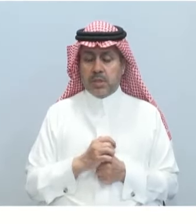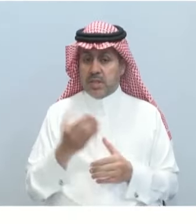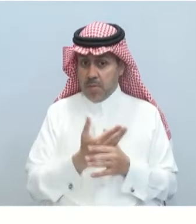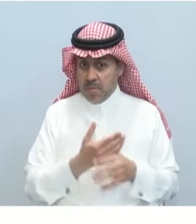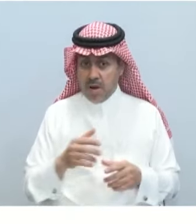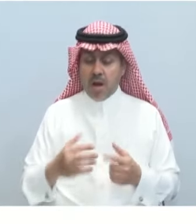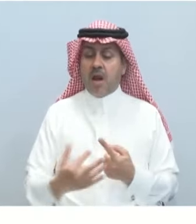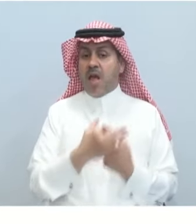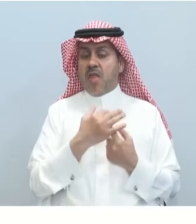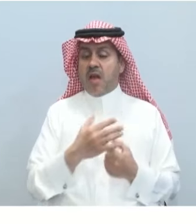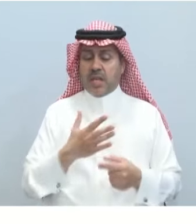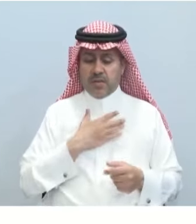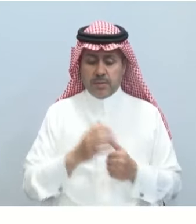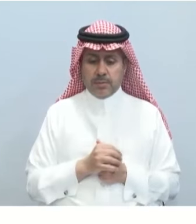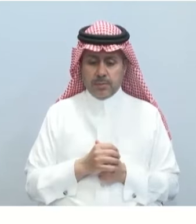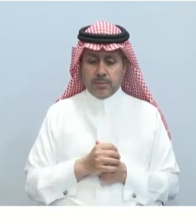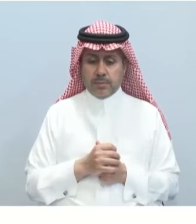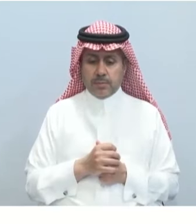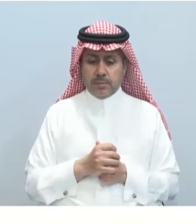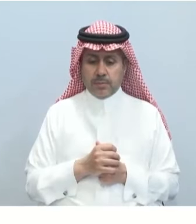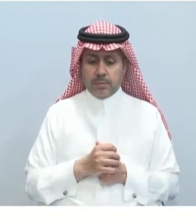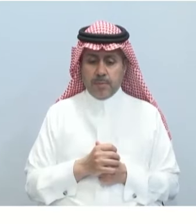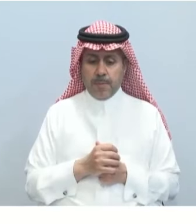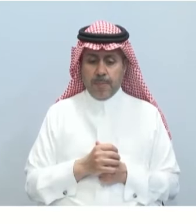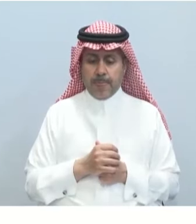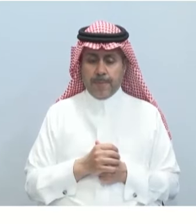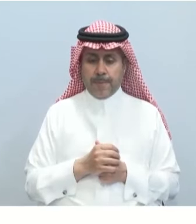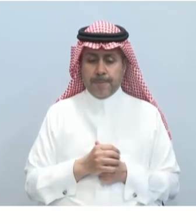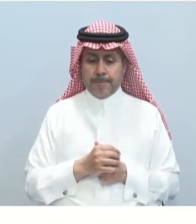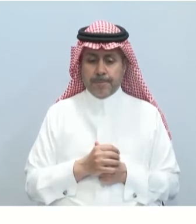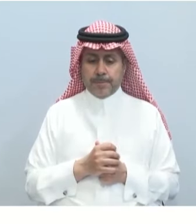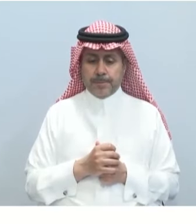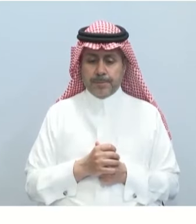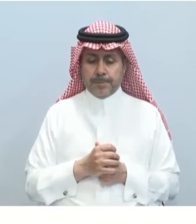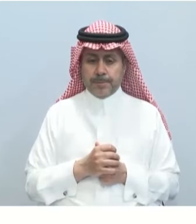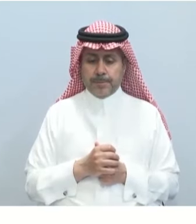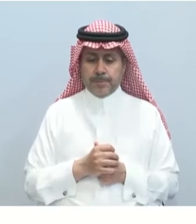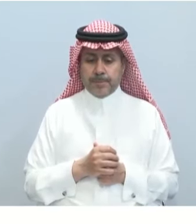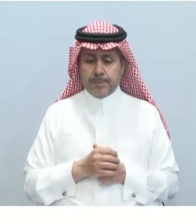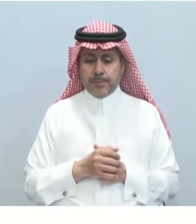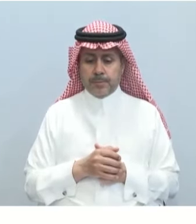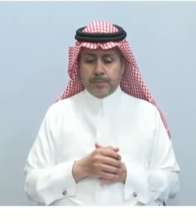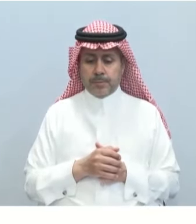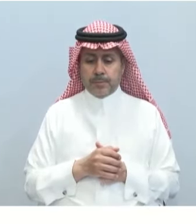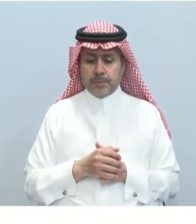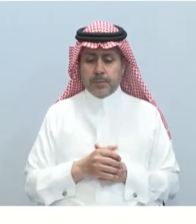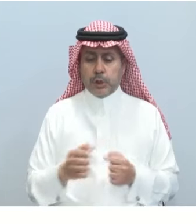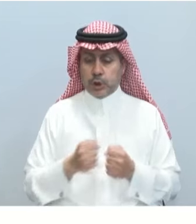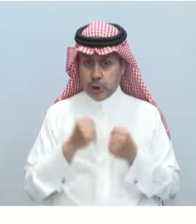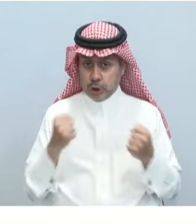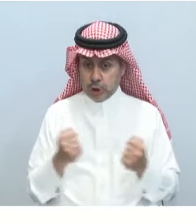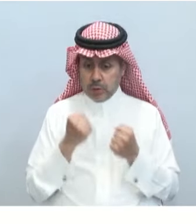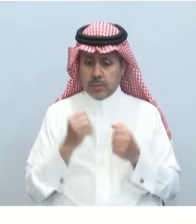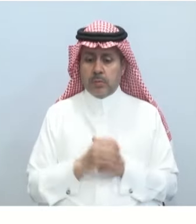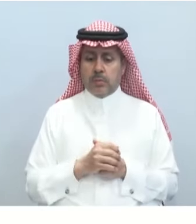النفسي وايضا ايضا لاحظ المده التي حصلت له من هذا الايذاء النفسي في